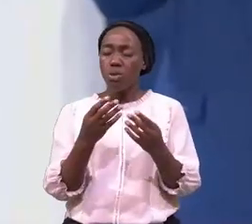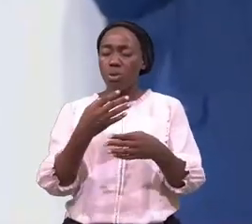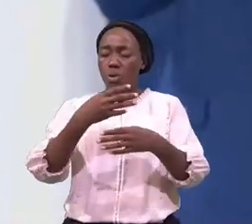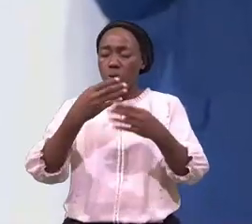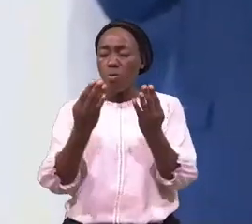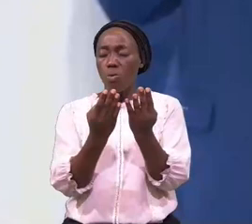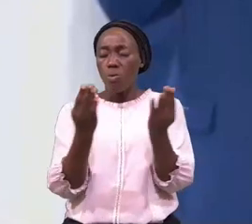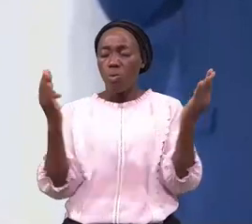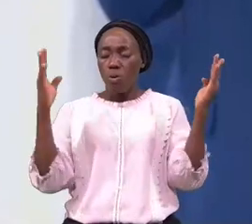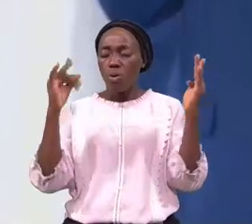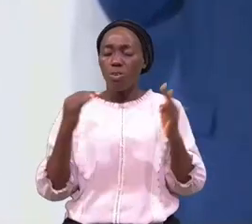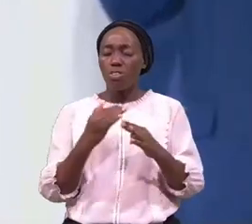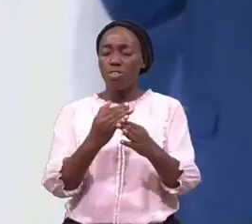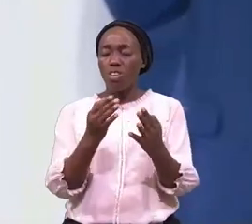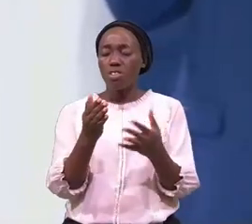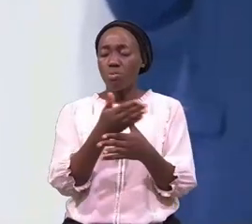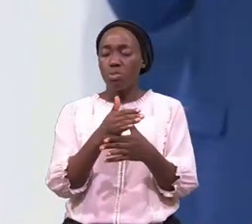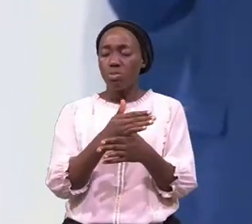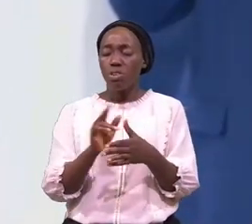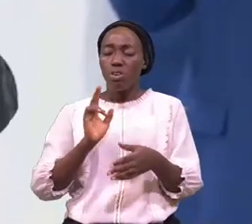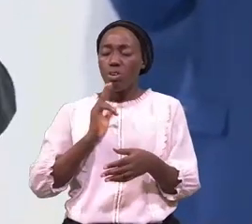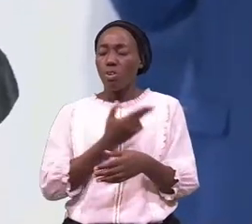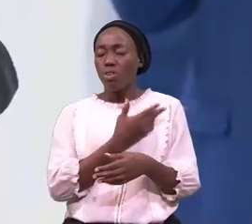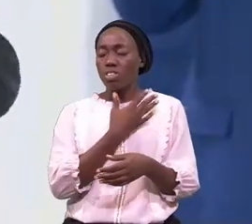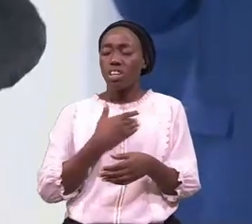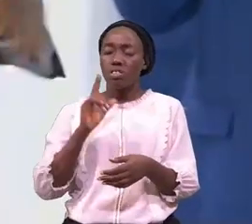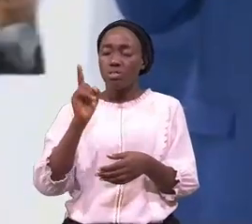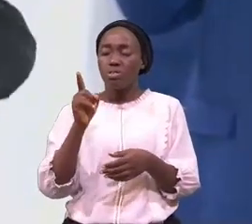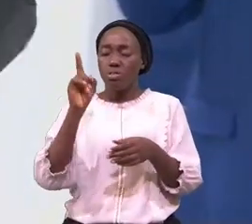Il n'y aura pas de blocage, de mur de séparation entre toi et nous.